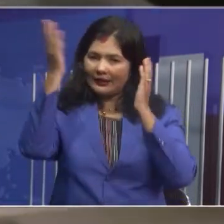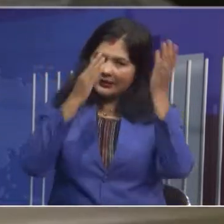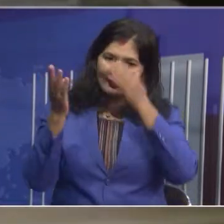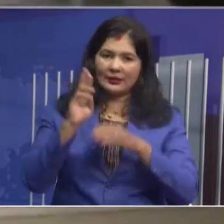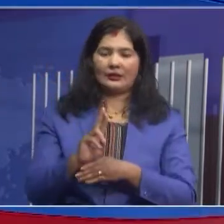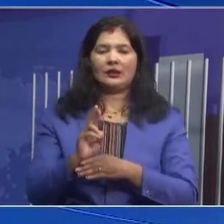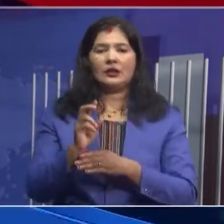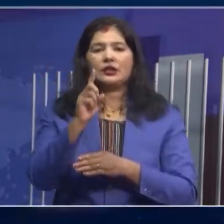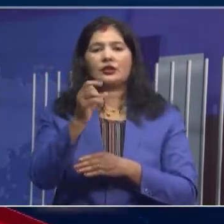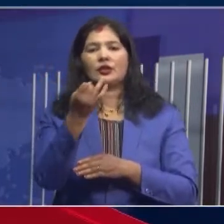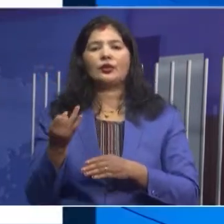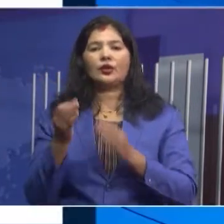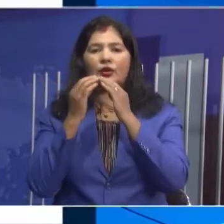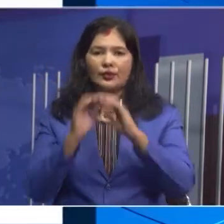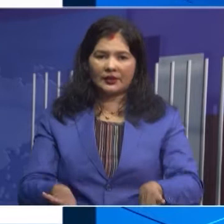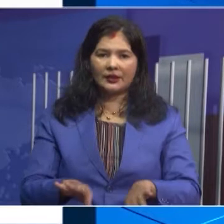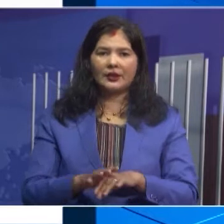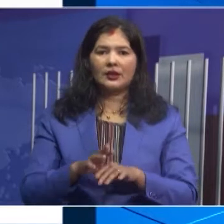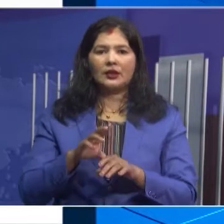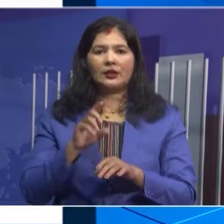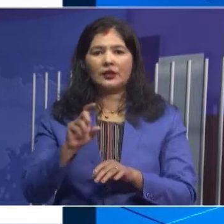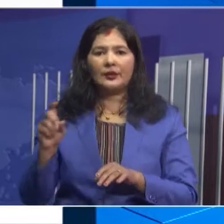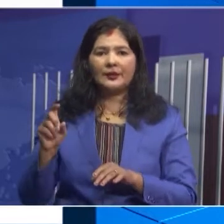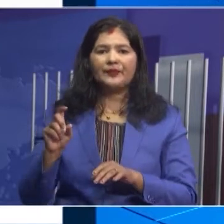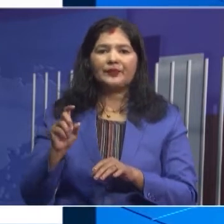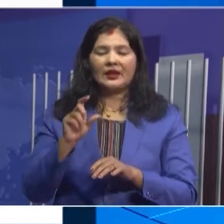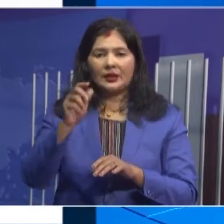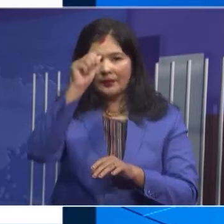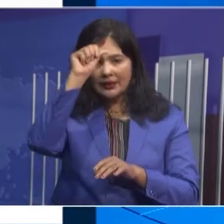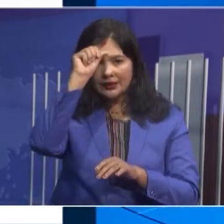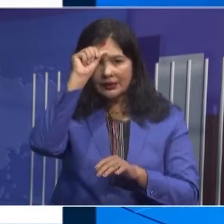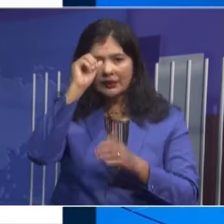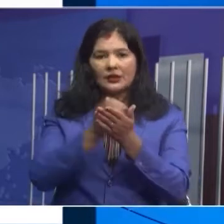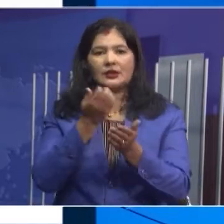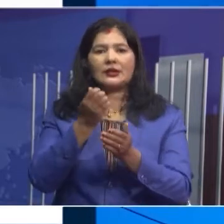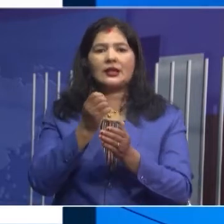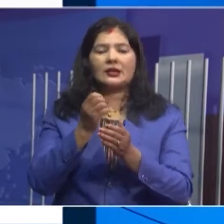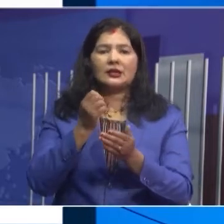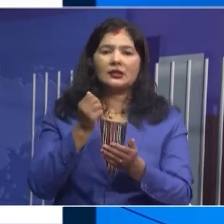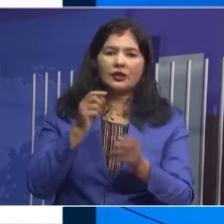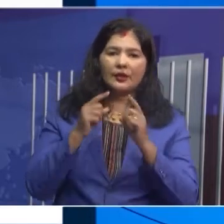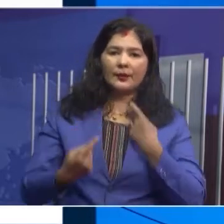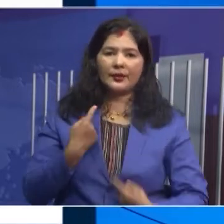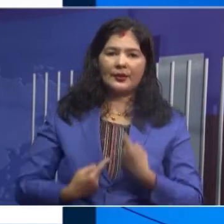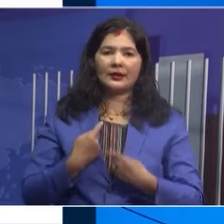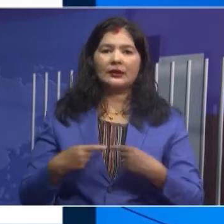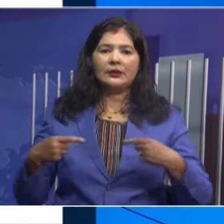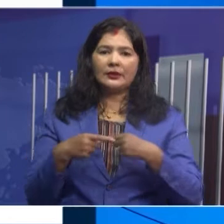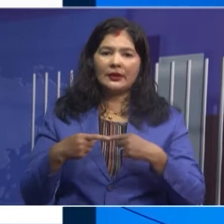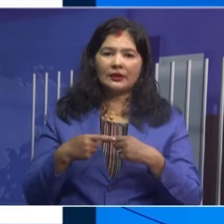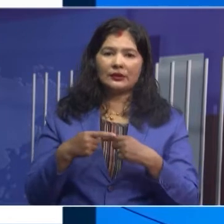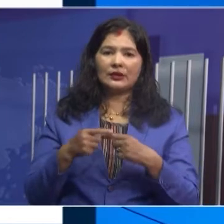फत्किए। र नेपाल टी20 लिगका लागि भारतीय कम्पनीसँग भएको विवादास्पद सम्झौता रद्द।